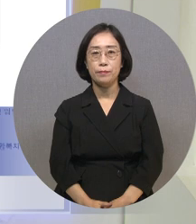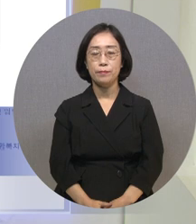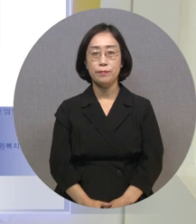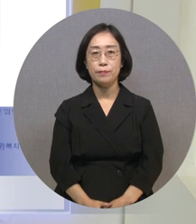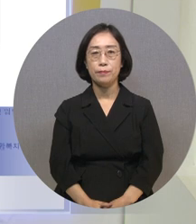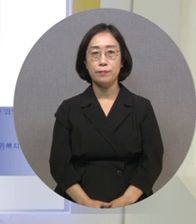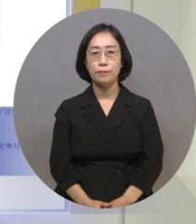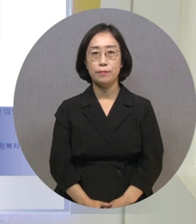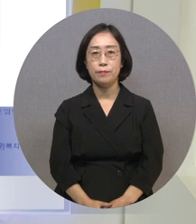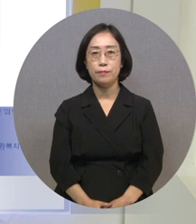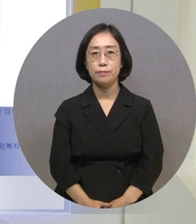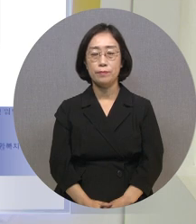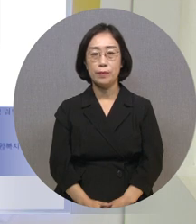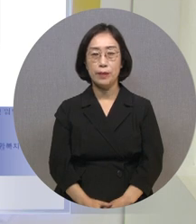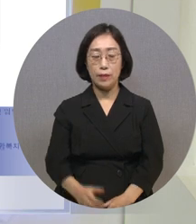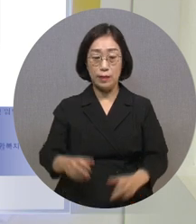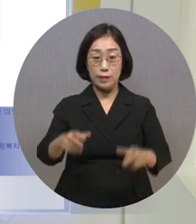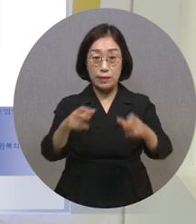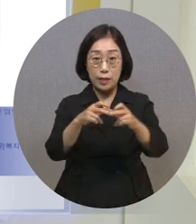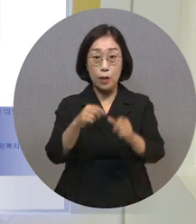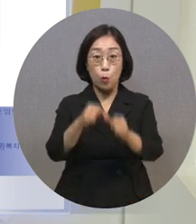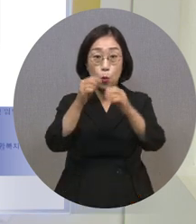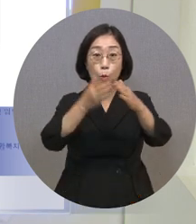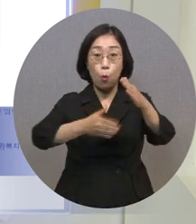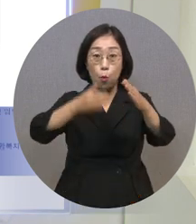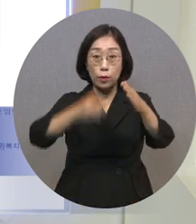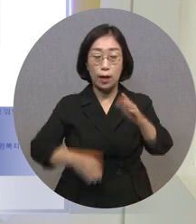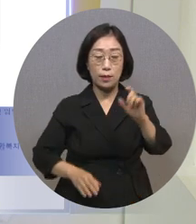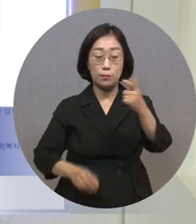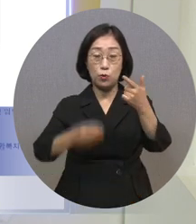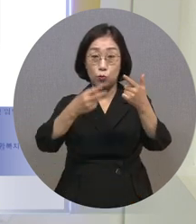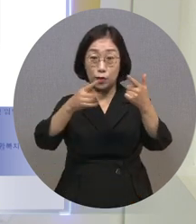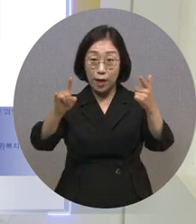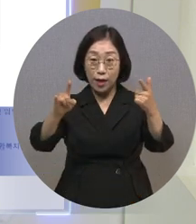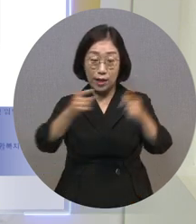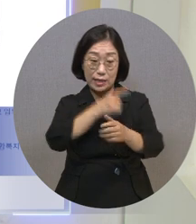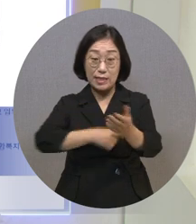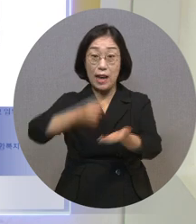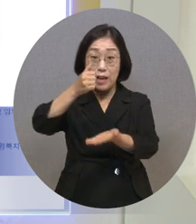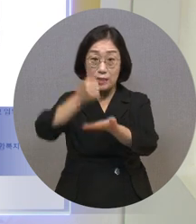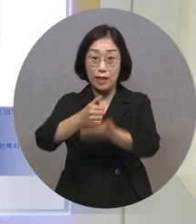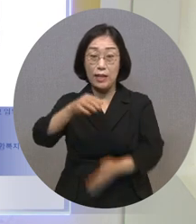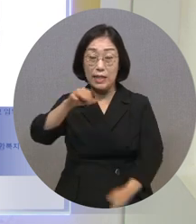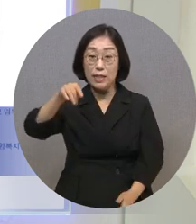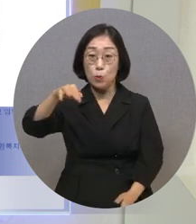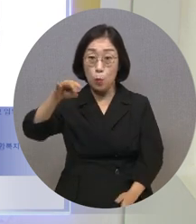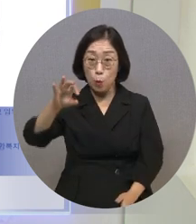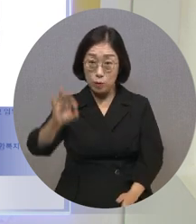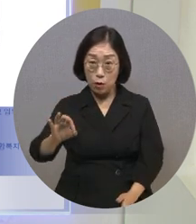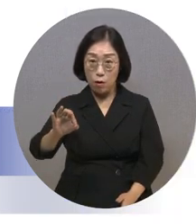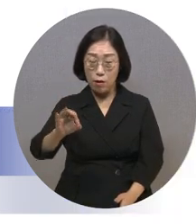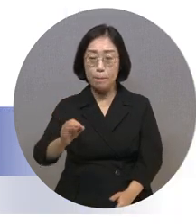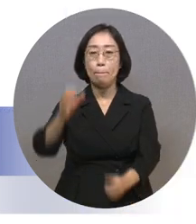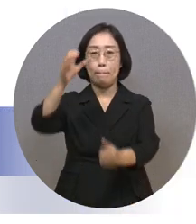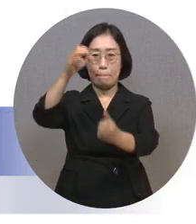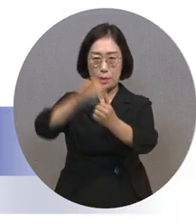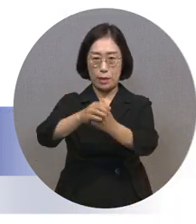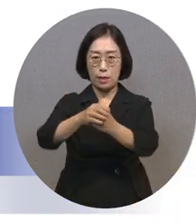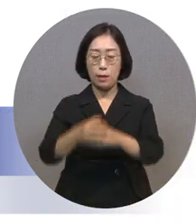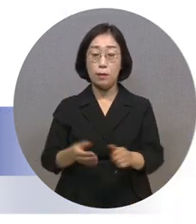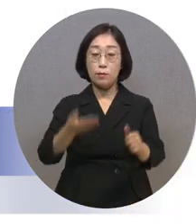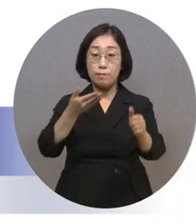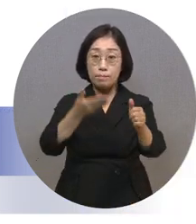다음 뉴스입니다 한국 장애인 고용공단 제 16대 이사장의 이종성 전 국회의원이 취임했습니다 신임